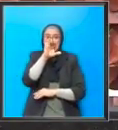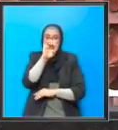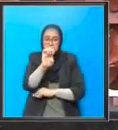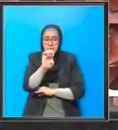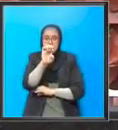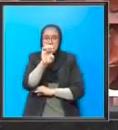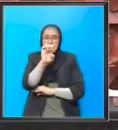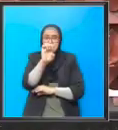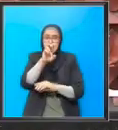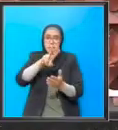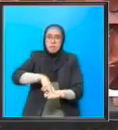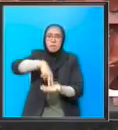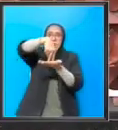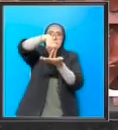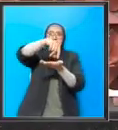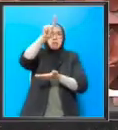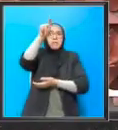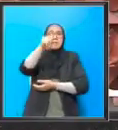menanyakan kepada